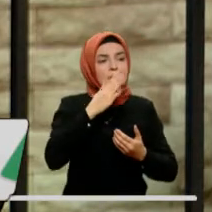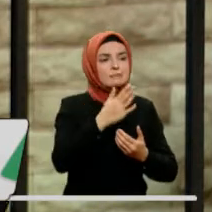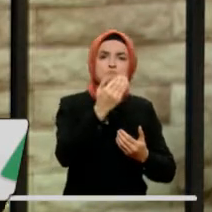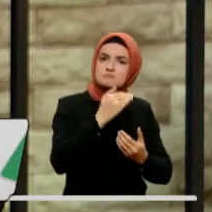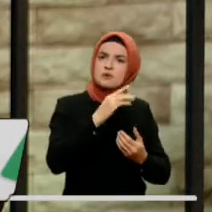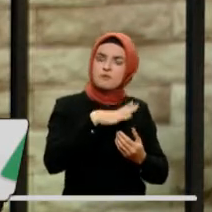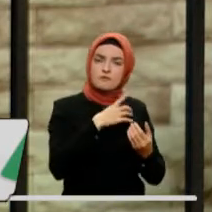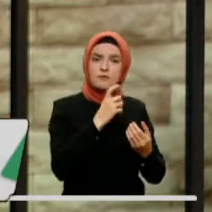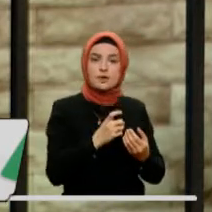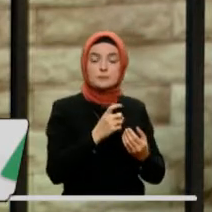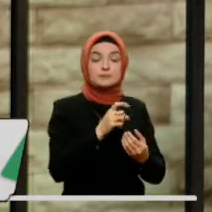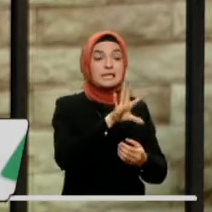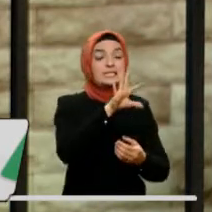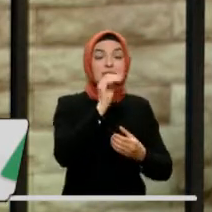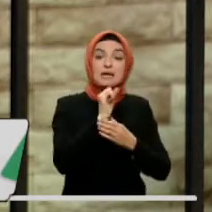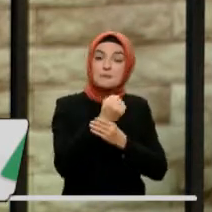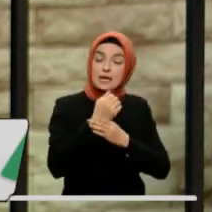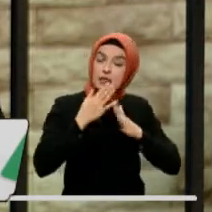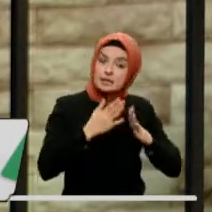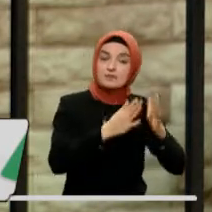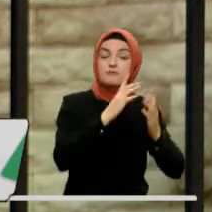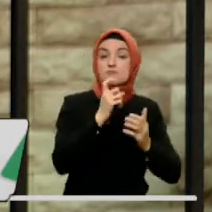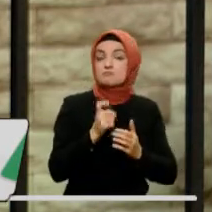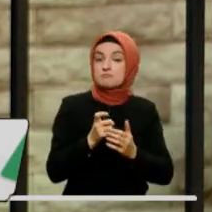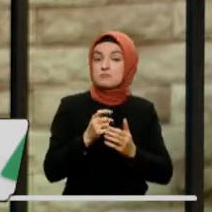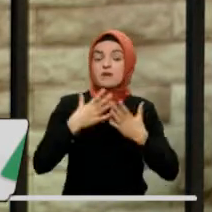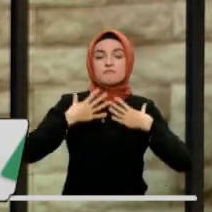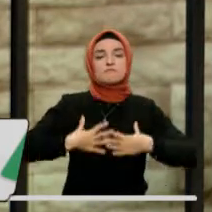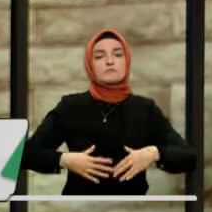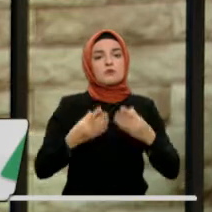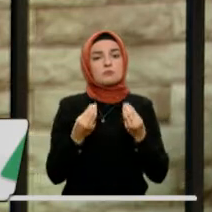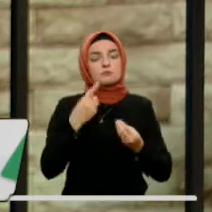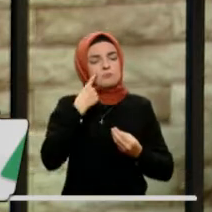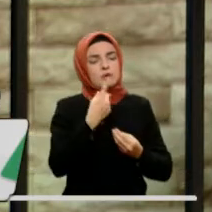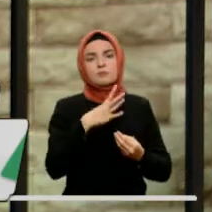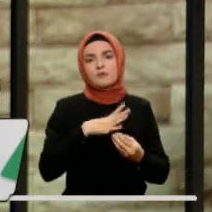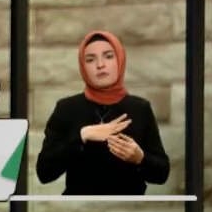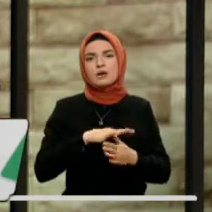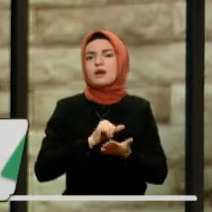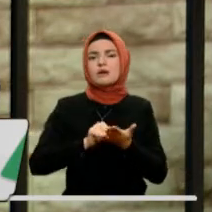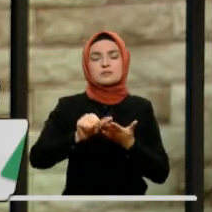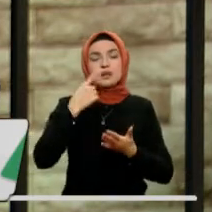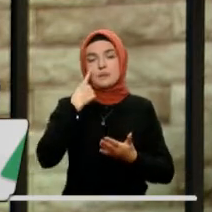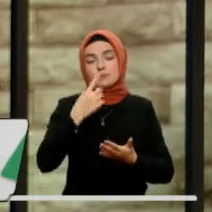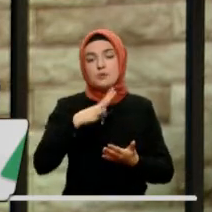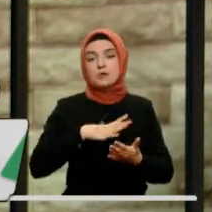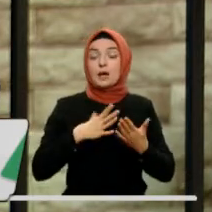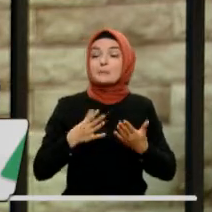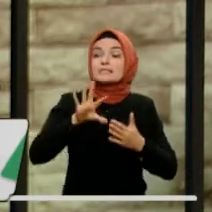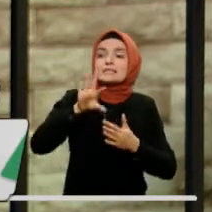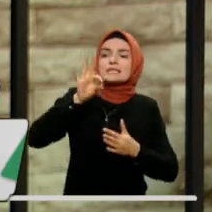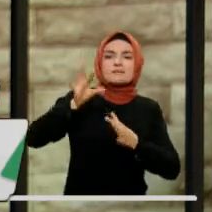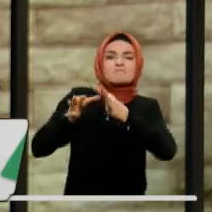bakıyorsunuz, mesleğin geçerlilik durumuna bakıyorsunuz, fiziksel haline bakıyor, her şeye bakıyorsunuz siz. Ama seçtiğiniz kişiyi